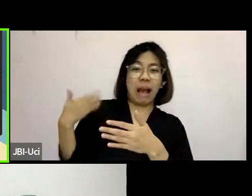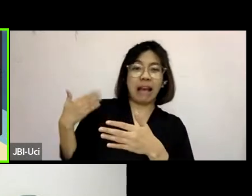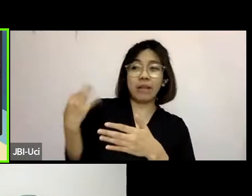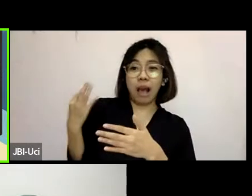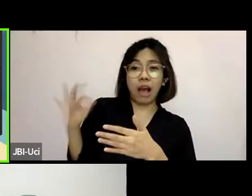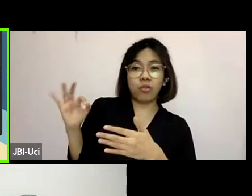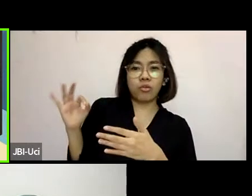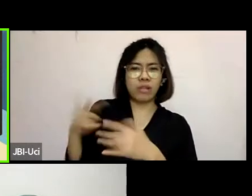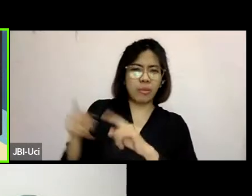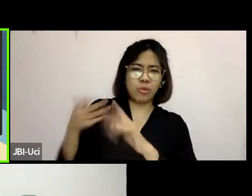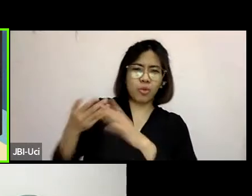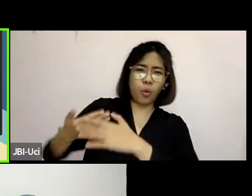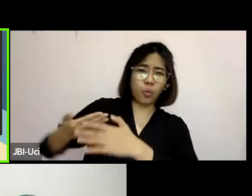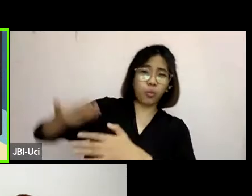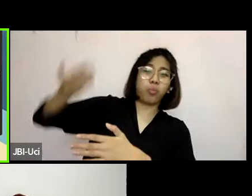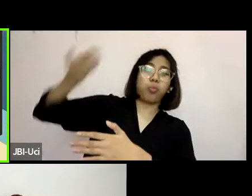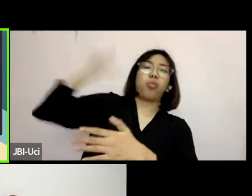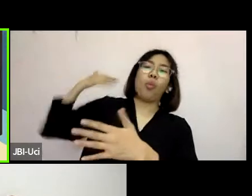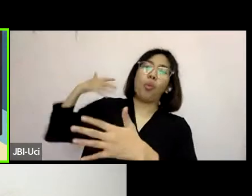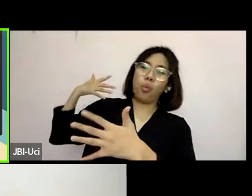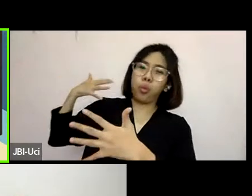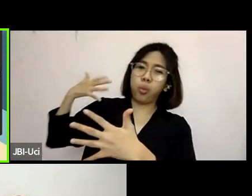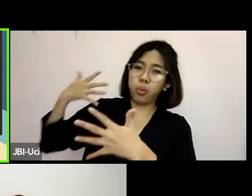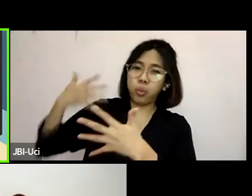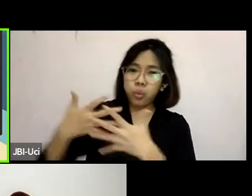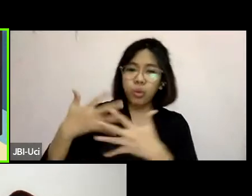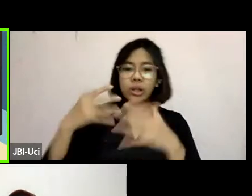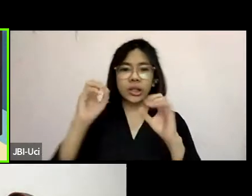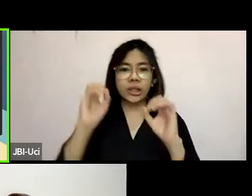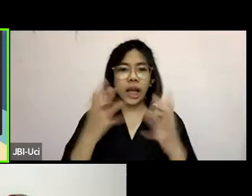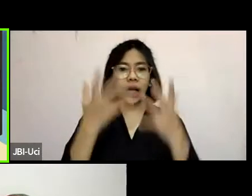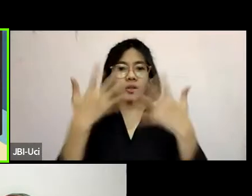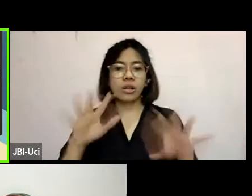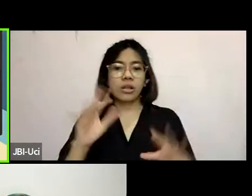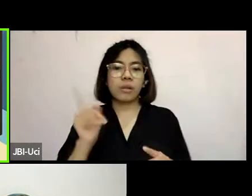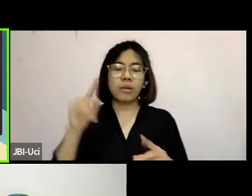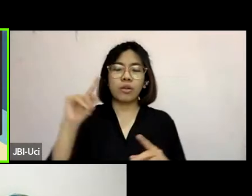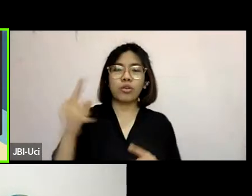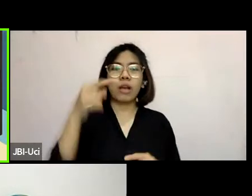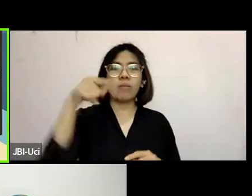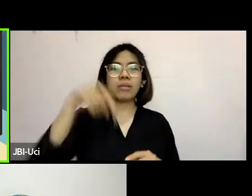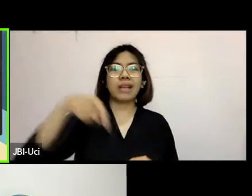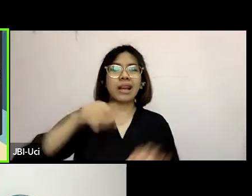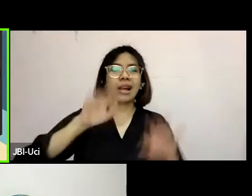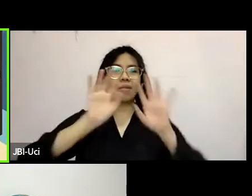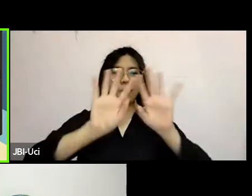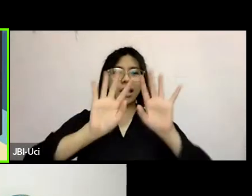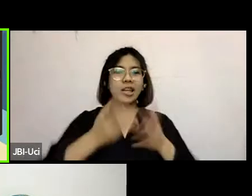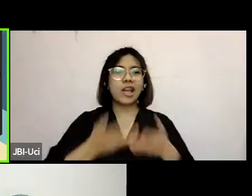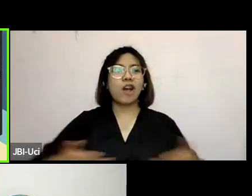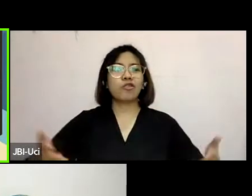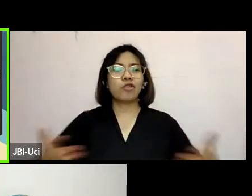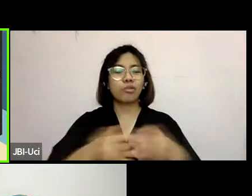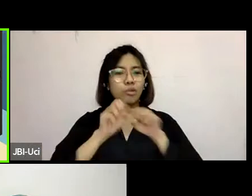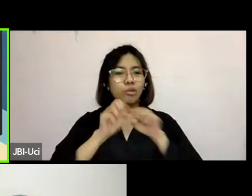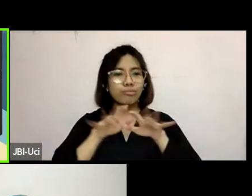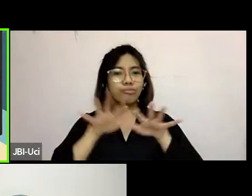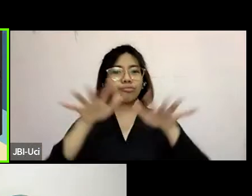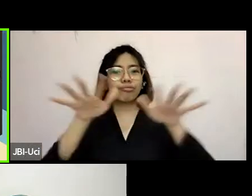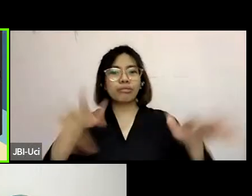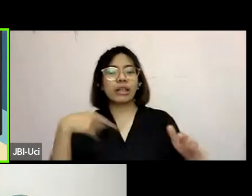sejak dulu dan semakin kesini mungkin karena faktor media sosial pula kita jadi Smart udah memperhatikan